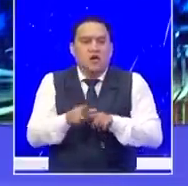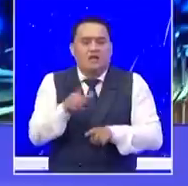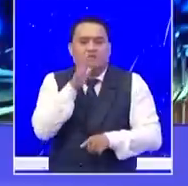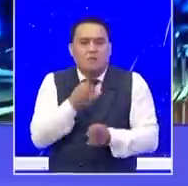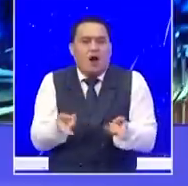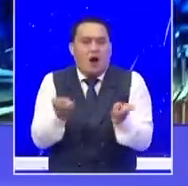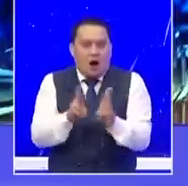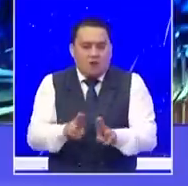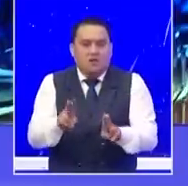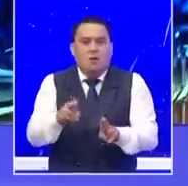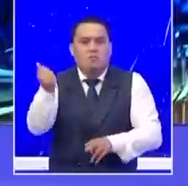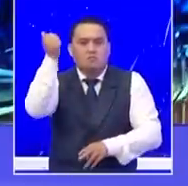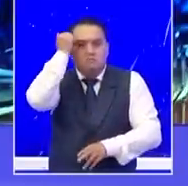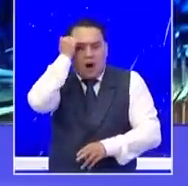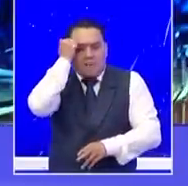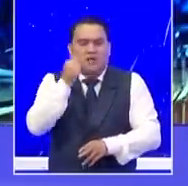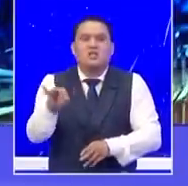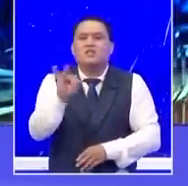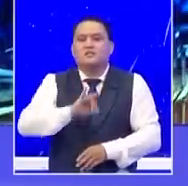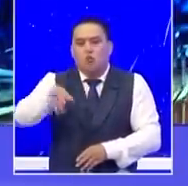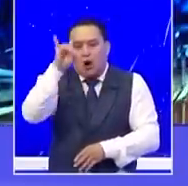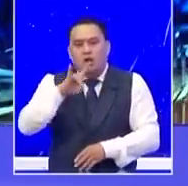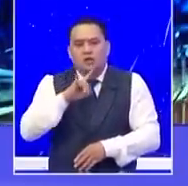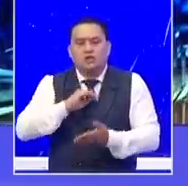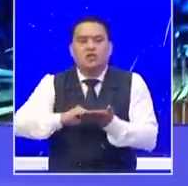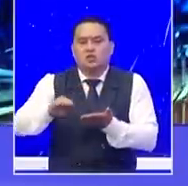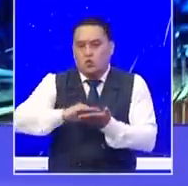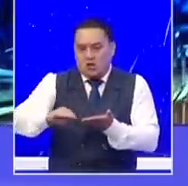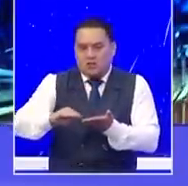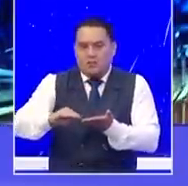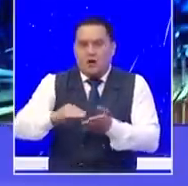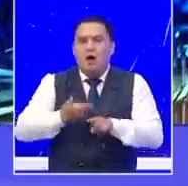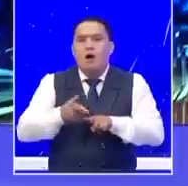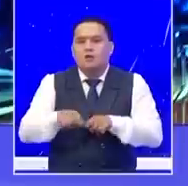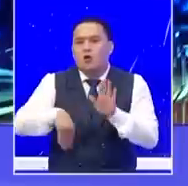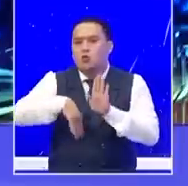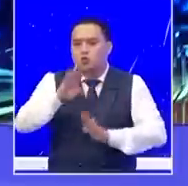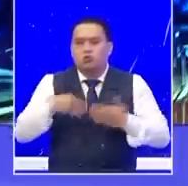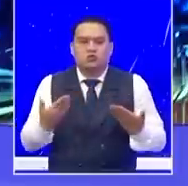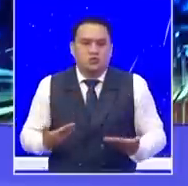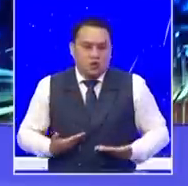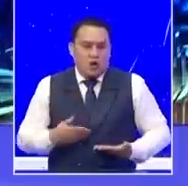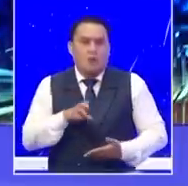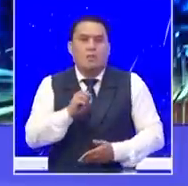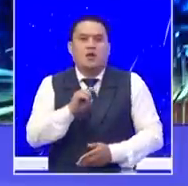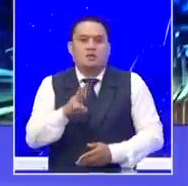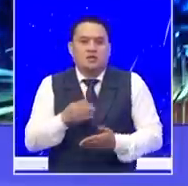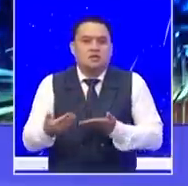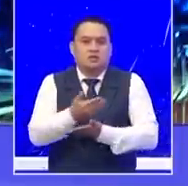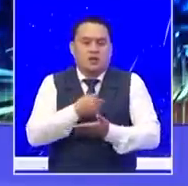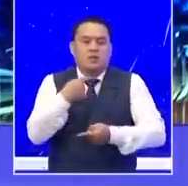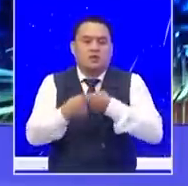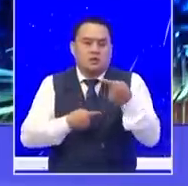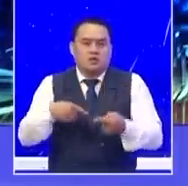он оставил яркий и памятный след в истории казахстанской журналистики. Лучшие моменты жизни Бейсена Куранбека мы собрали в